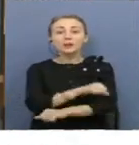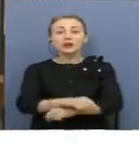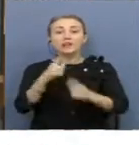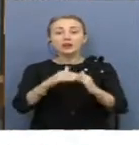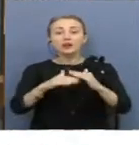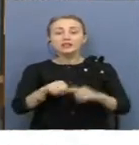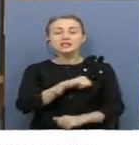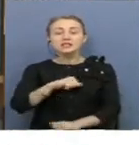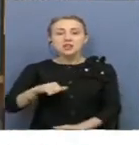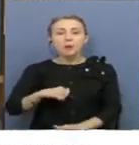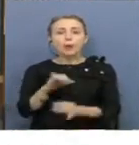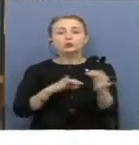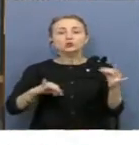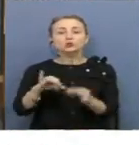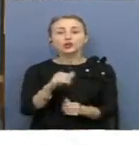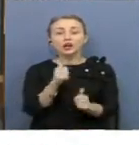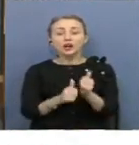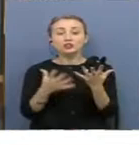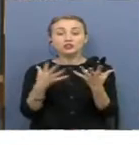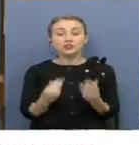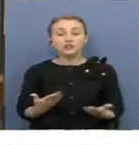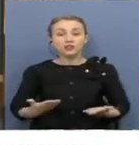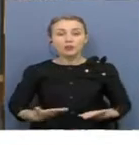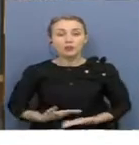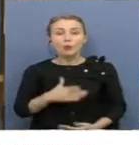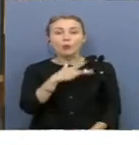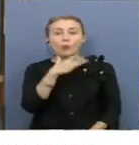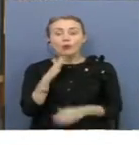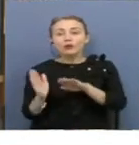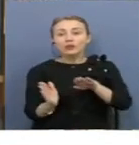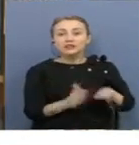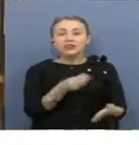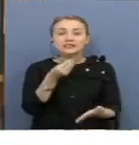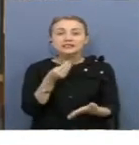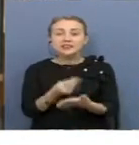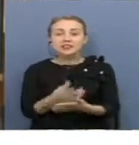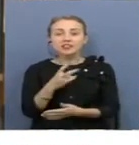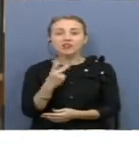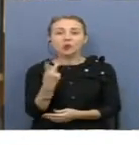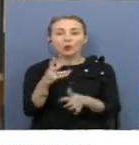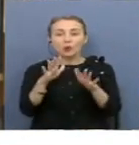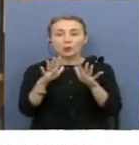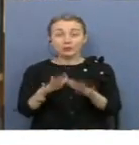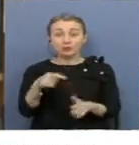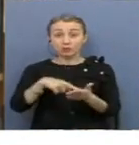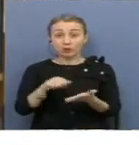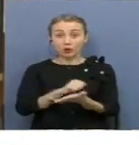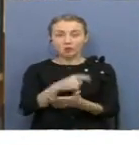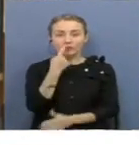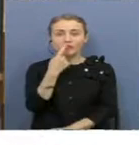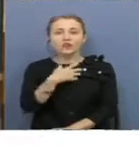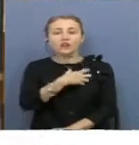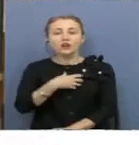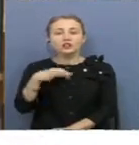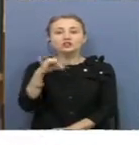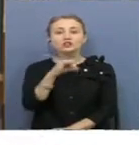қызу талқыланатын тақырыптардың бірі. Күнделікті өмірде көптеген адамдар құндылықтарды екінші орынға қойып жатады. Бағдарламалық құжатта біздің